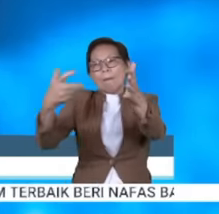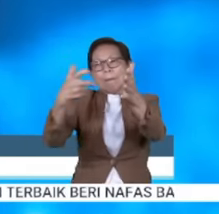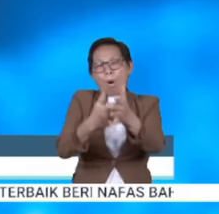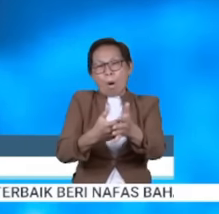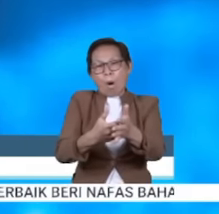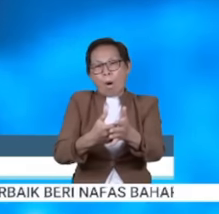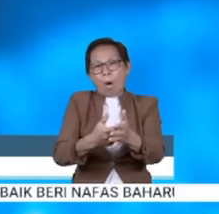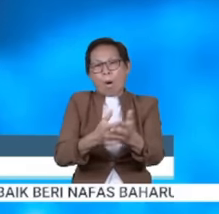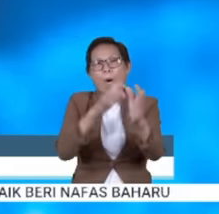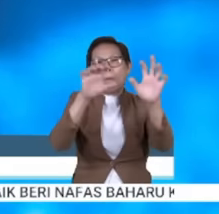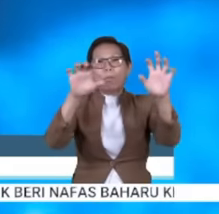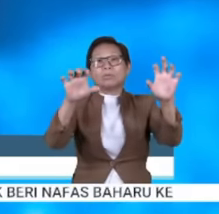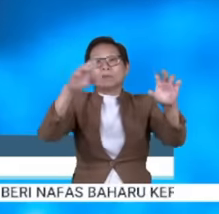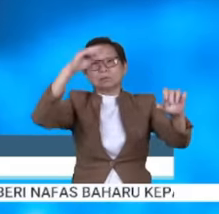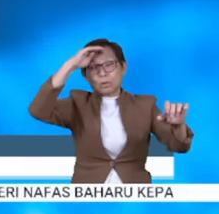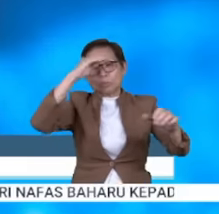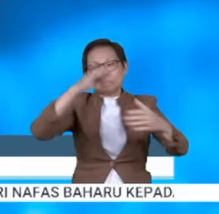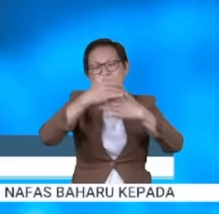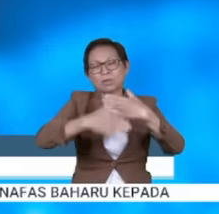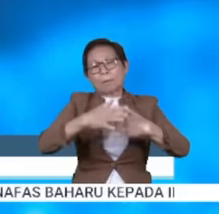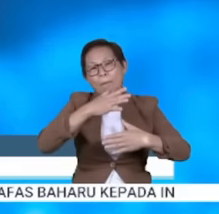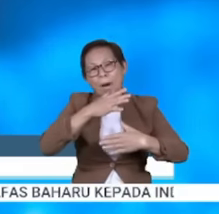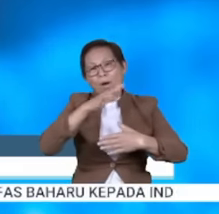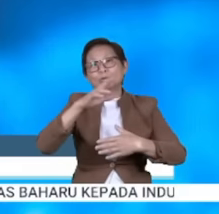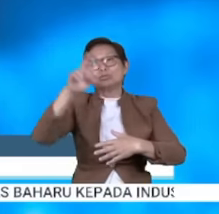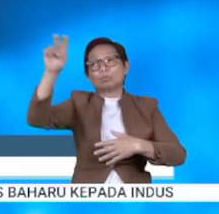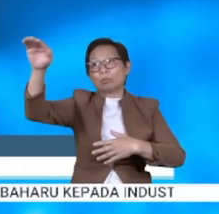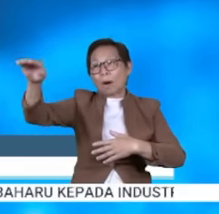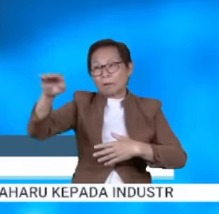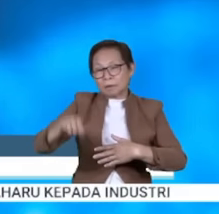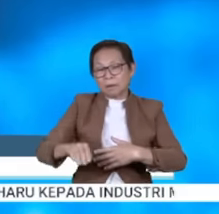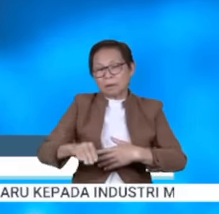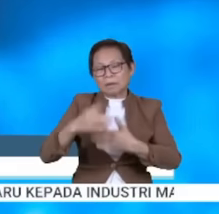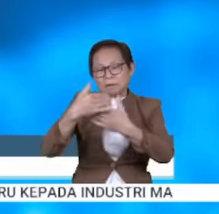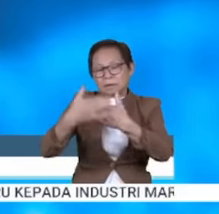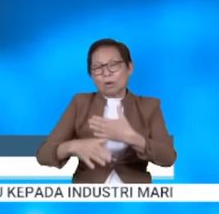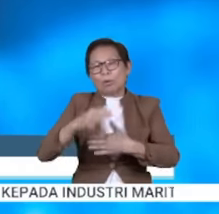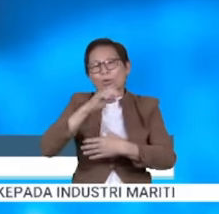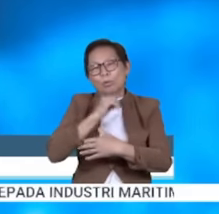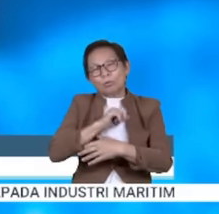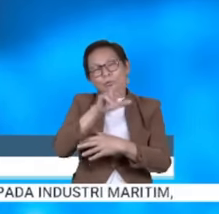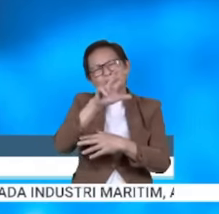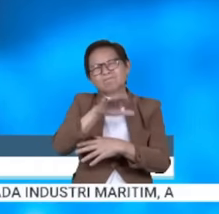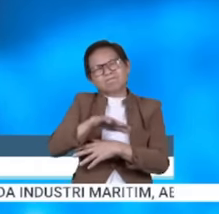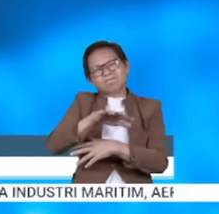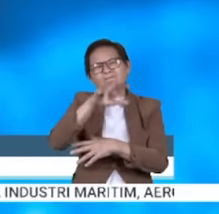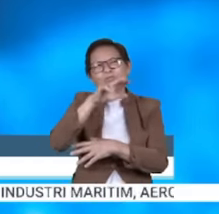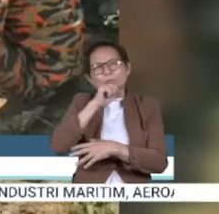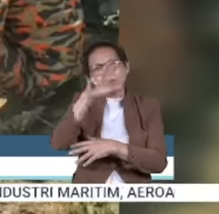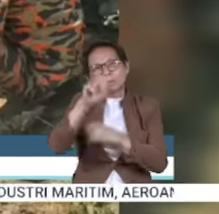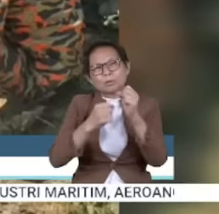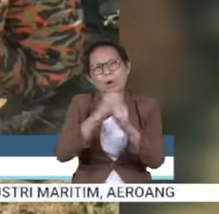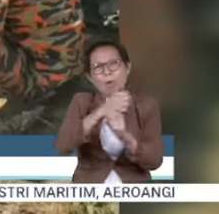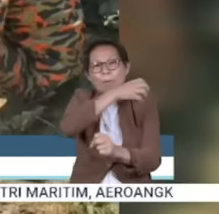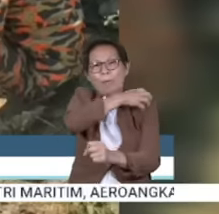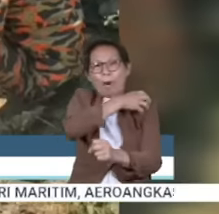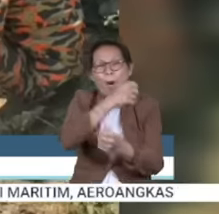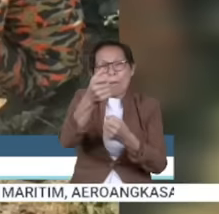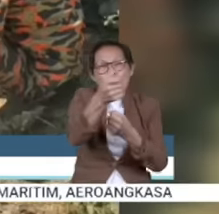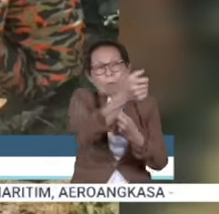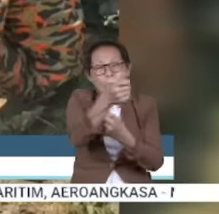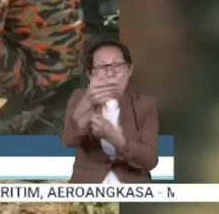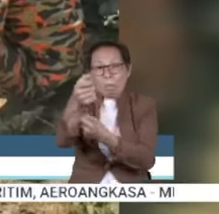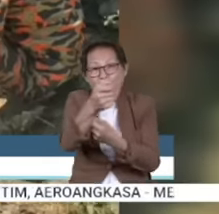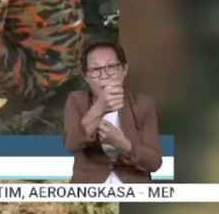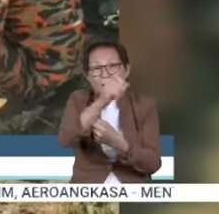kemalangan di Pontianak yang berusia dalam lingkungan 30an menurut komando operasi bambu